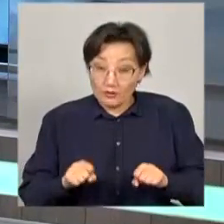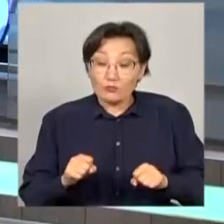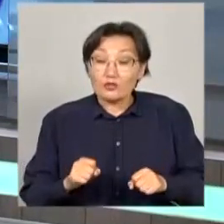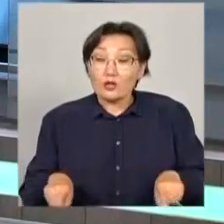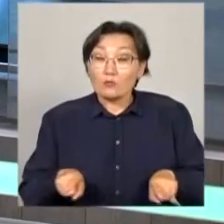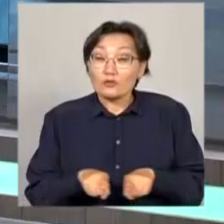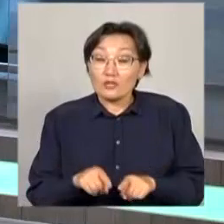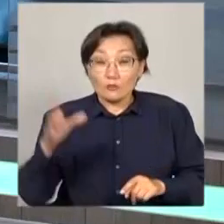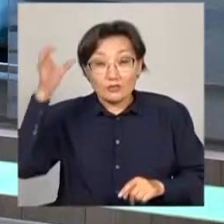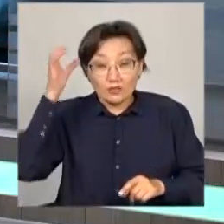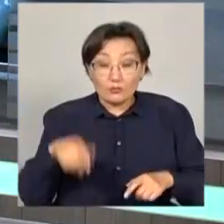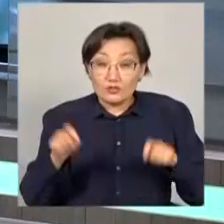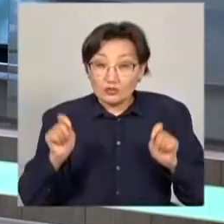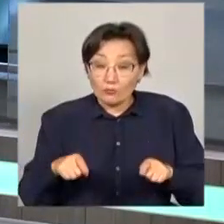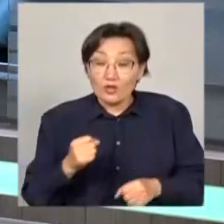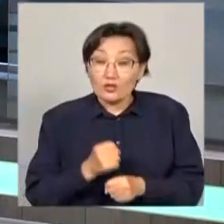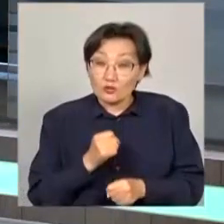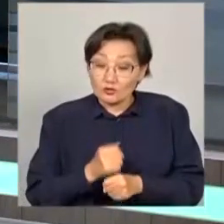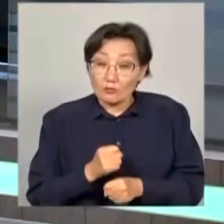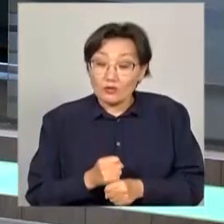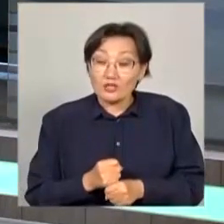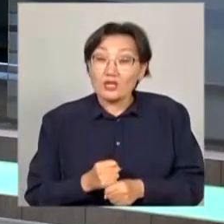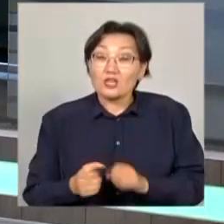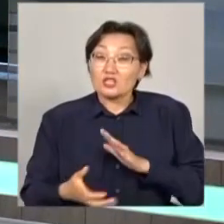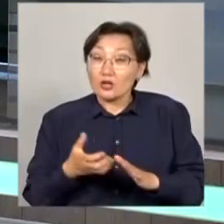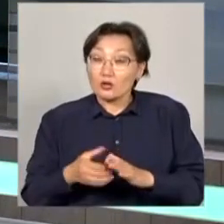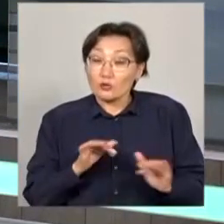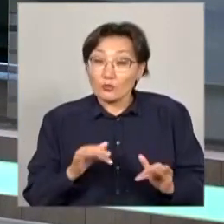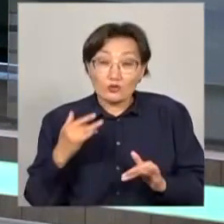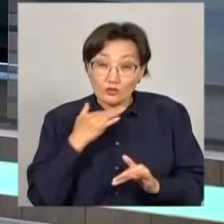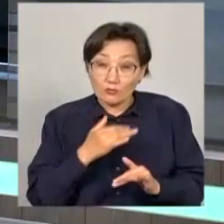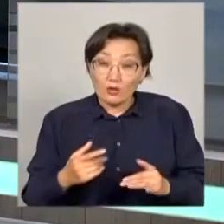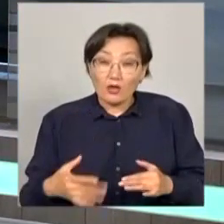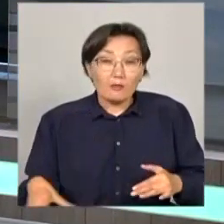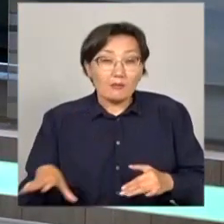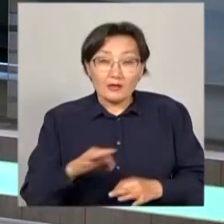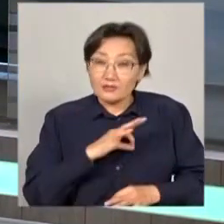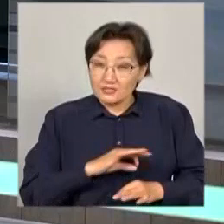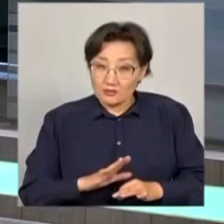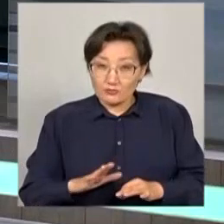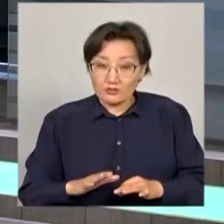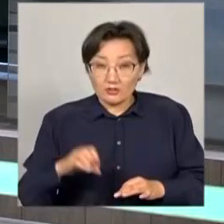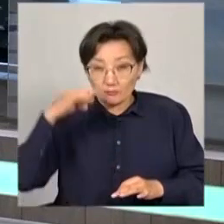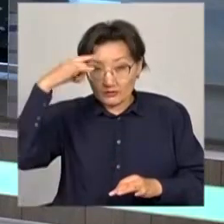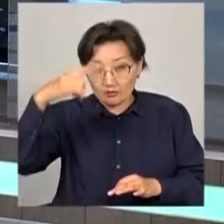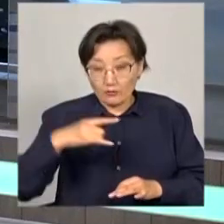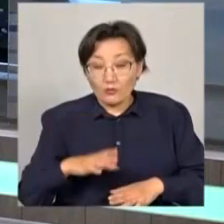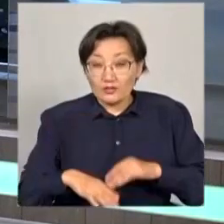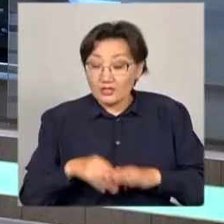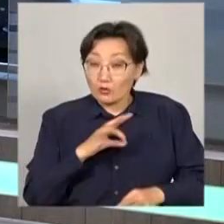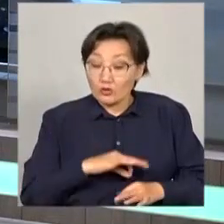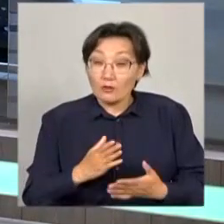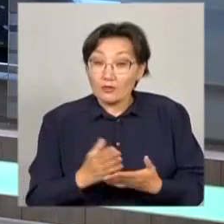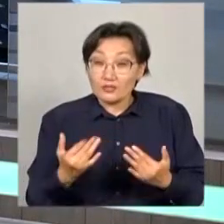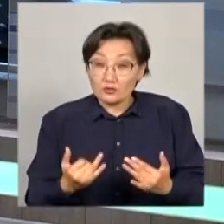Бұл тұста ғалымдар жаңбырды қолдан шақырудың әдістері көп, алайда бәрі бірдей тиімді емес деп отыр. Ал елімізде мұндай тәжірибе қолданыла